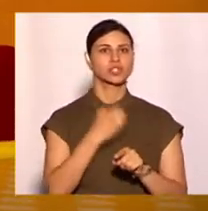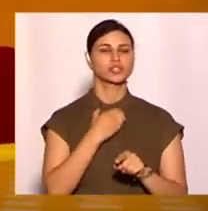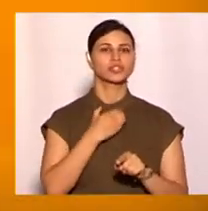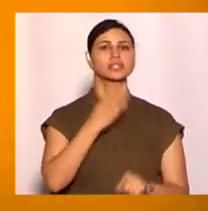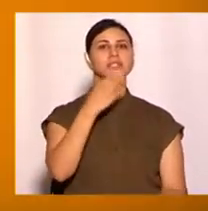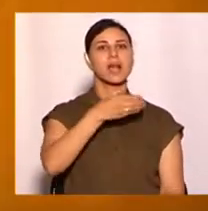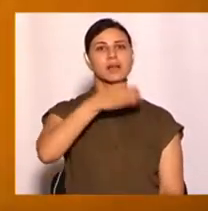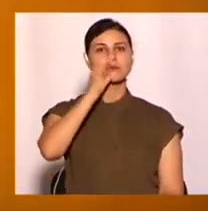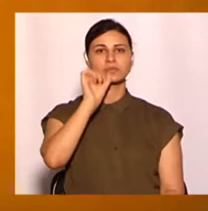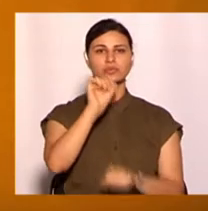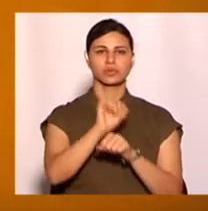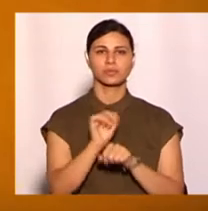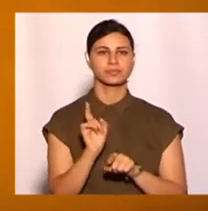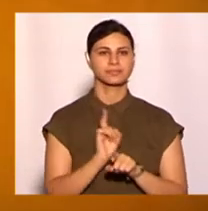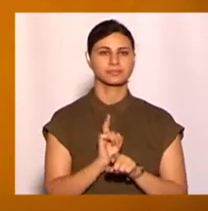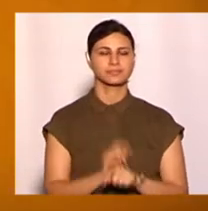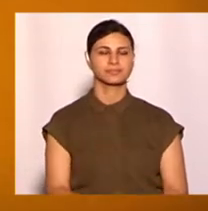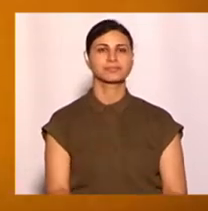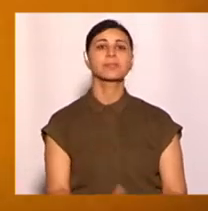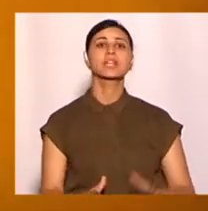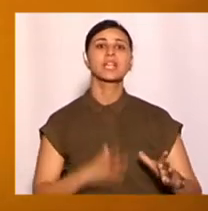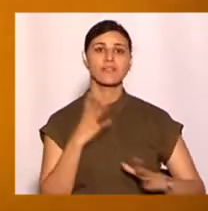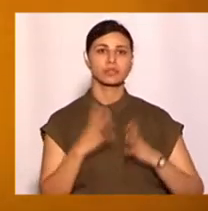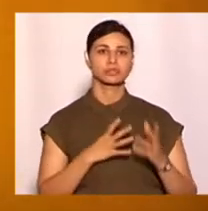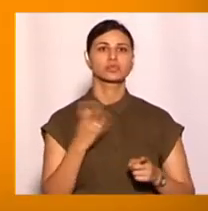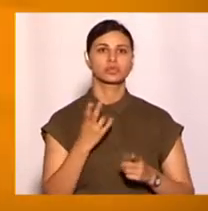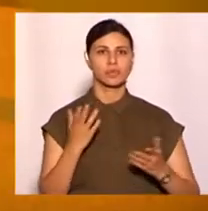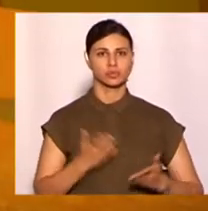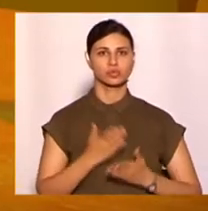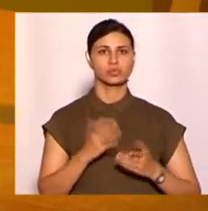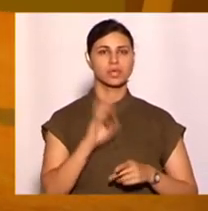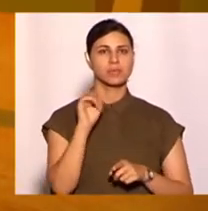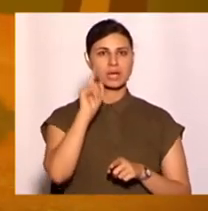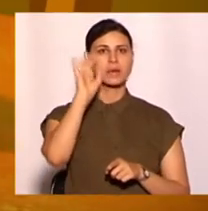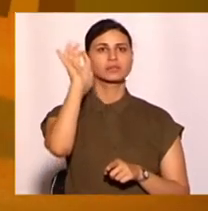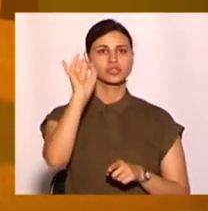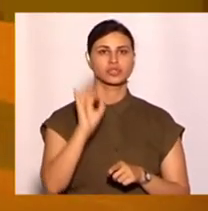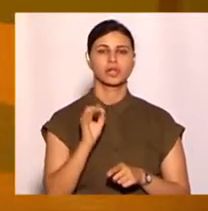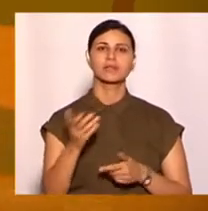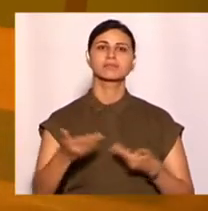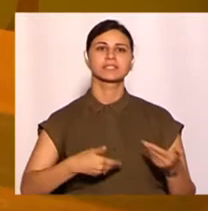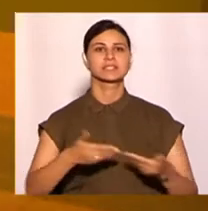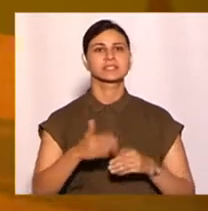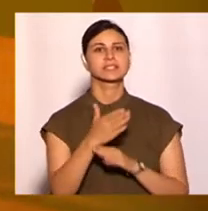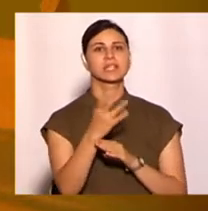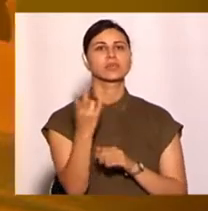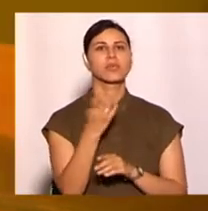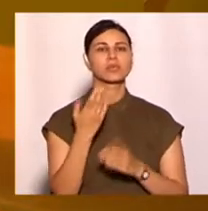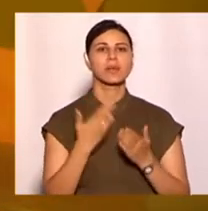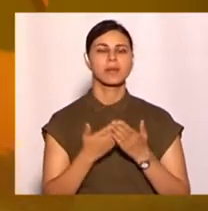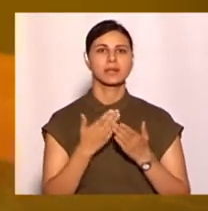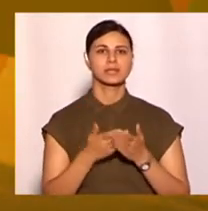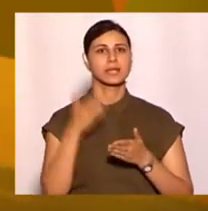წყალზე. ივარჯიშეთ მსუბუქად, თუმცა რეგულარულად. ფეხით ისე ირნეთ სუფთა ჰაერზე.